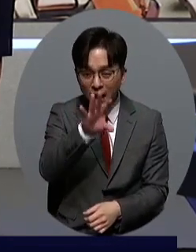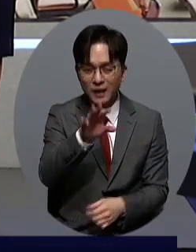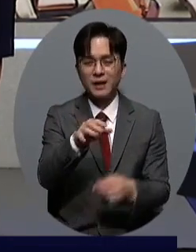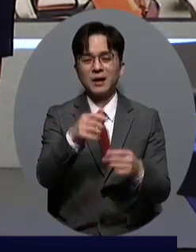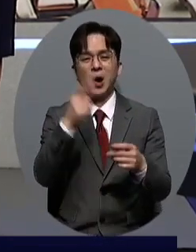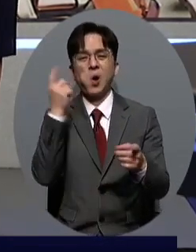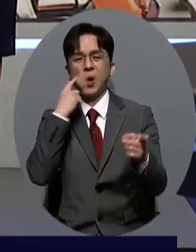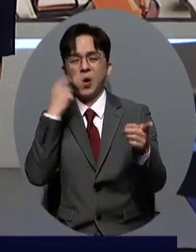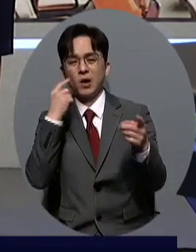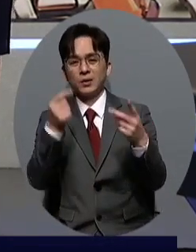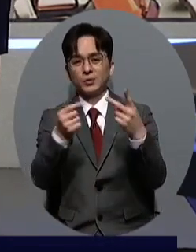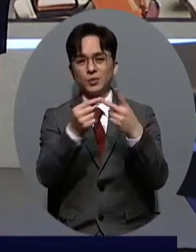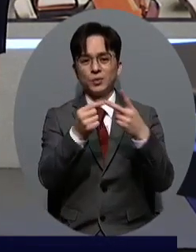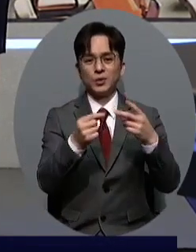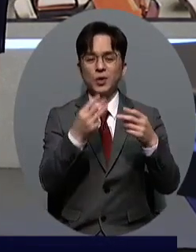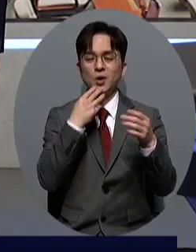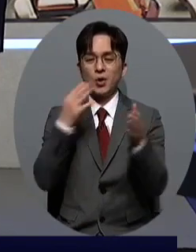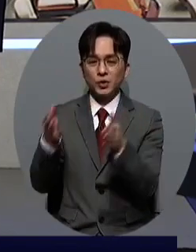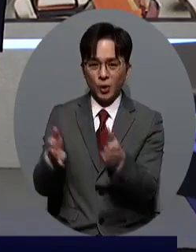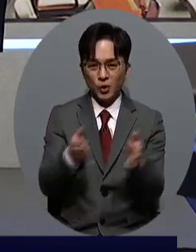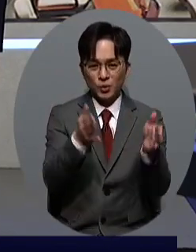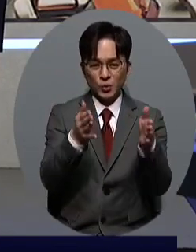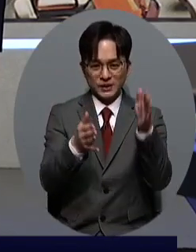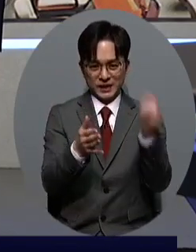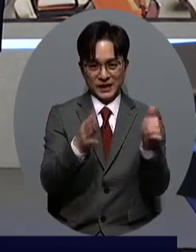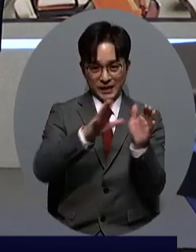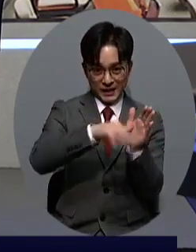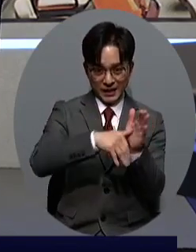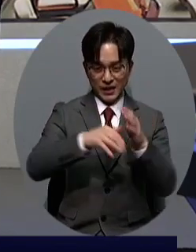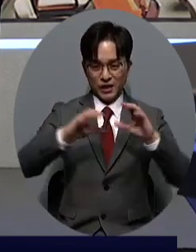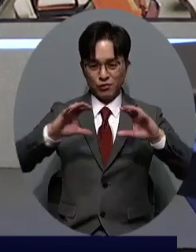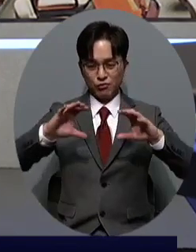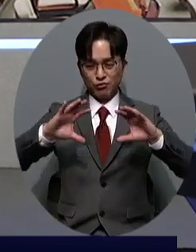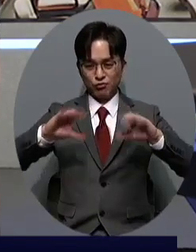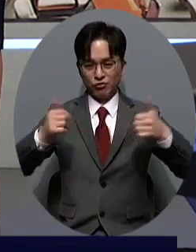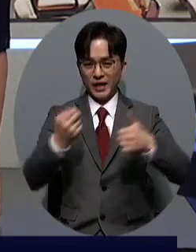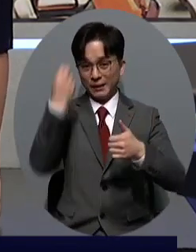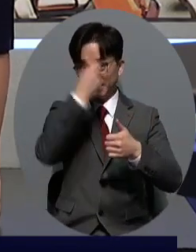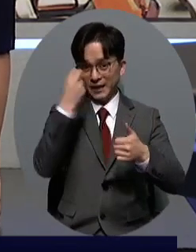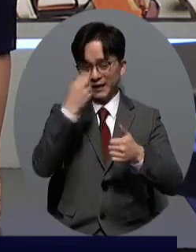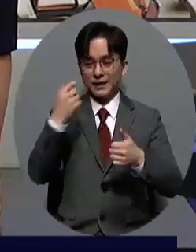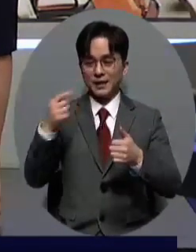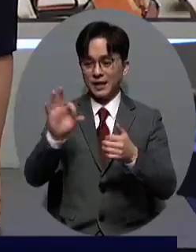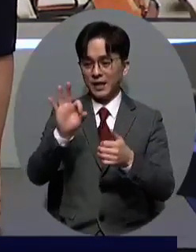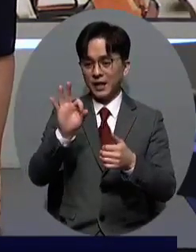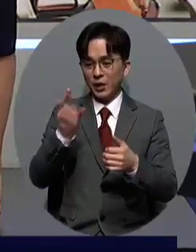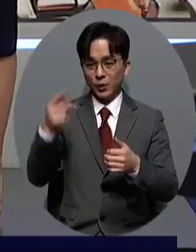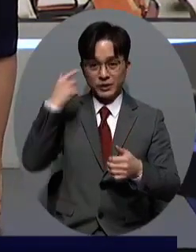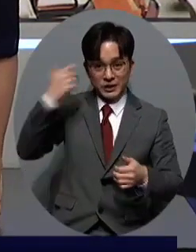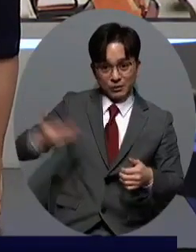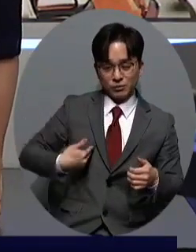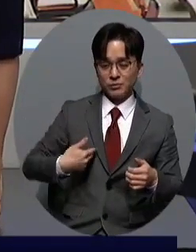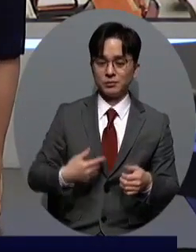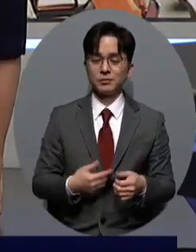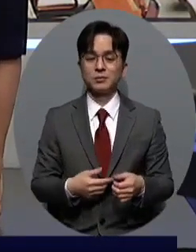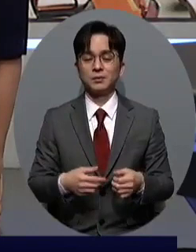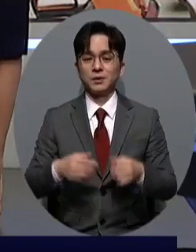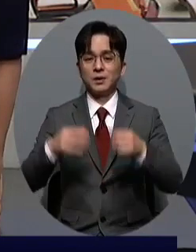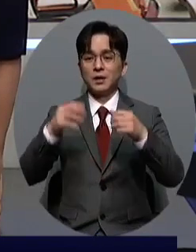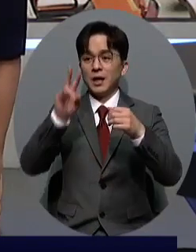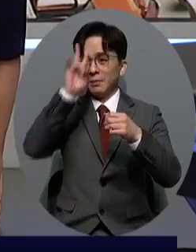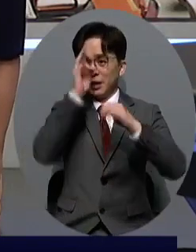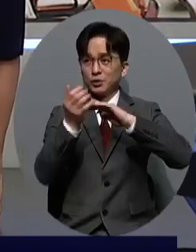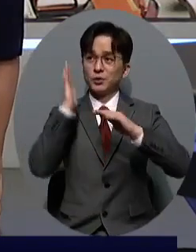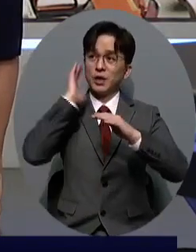국정감사에서는 국토부가 협박해 부지 용도 변경을 했다고도 했습니다. 그런데 보시는 것처럼 이 대표는 과거 고